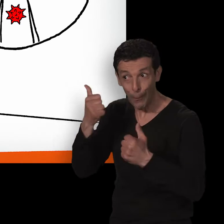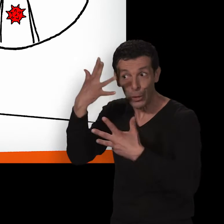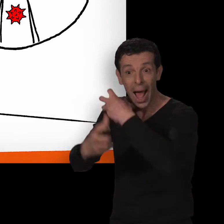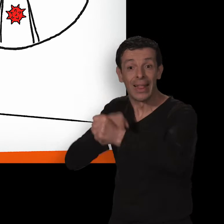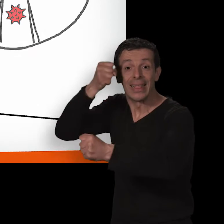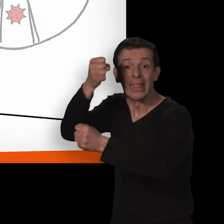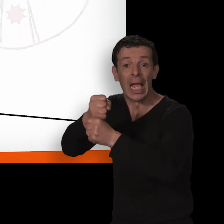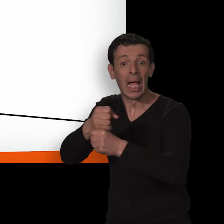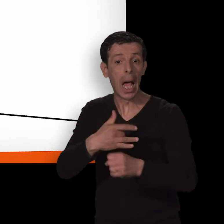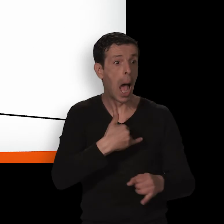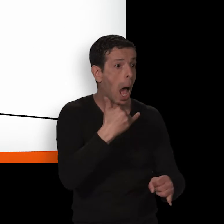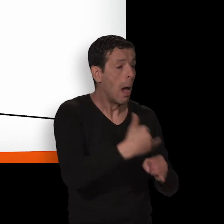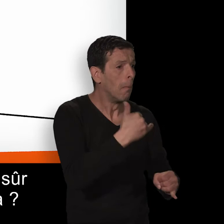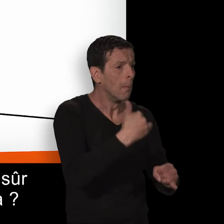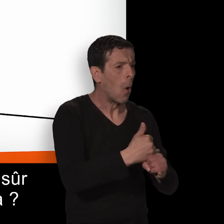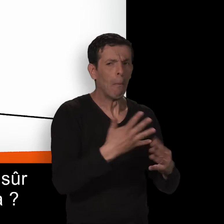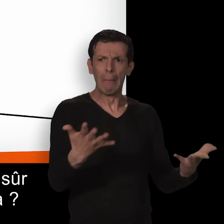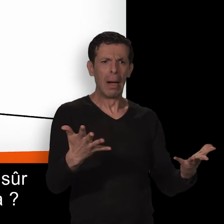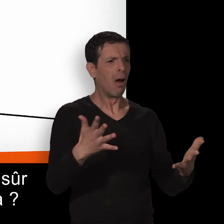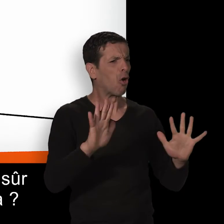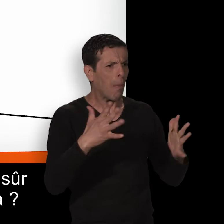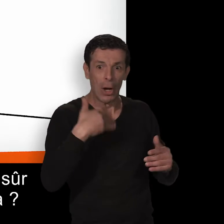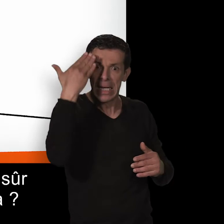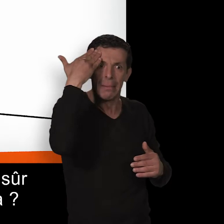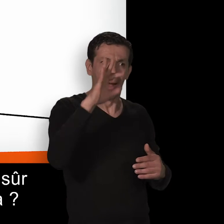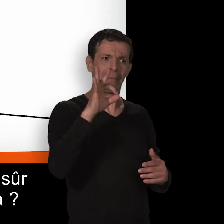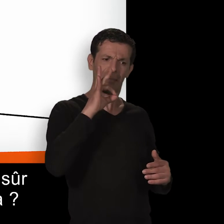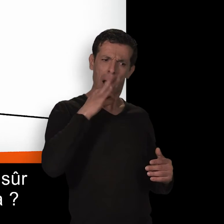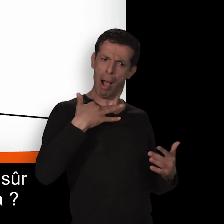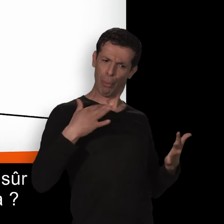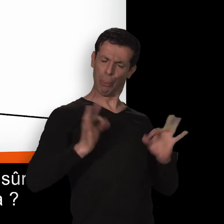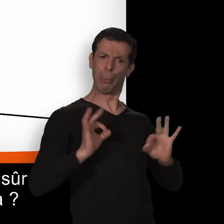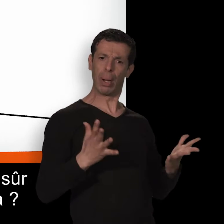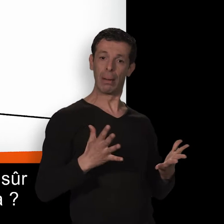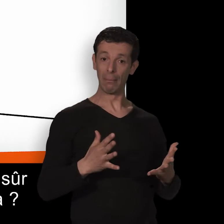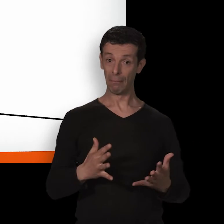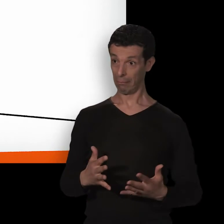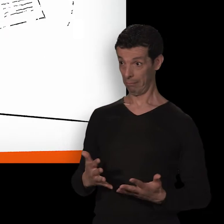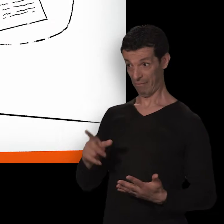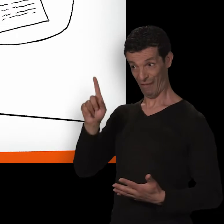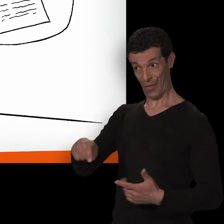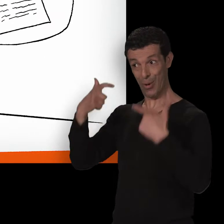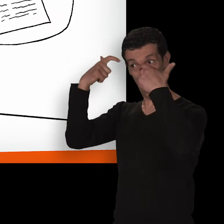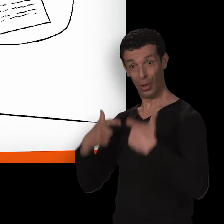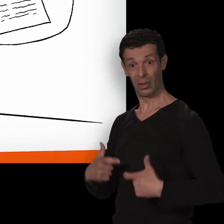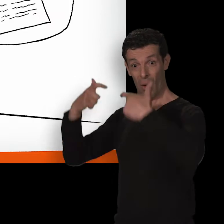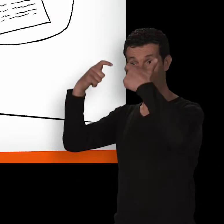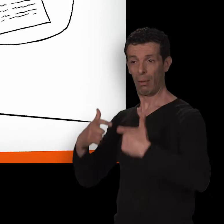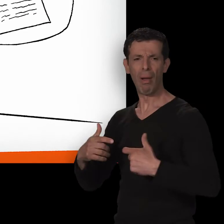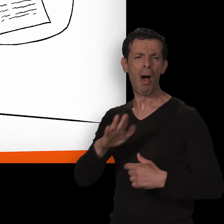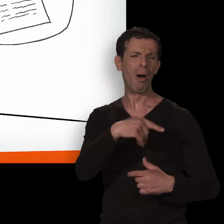des années. Ah bon? Mais alors si je vais bien, comment je fais pour être sûr que j'ai pas le virus du sida? Faut juste faire le